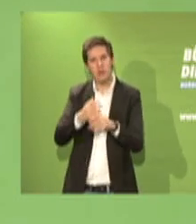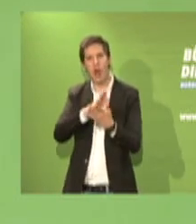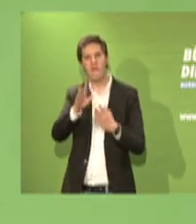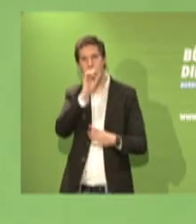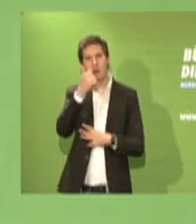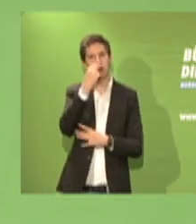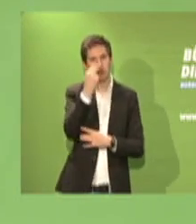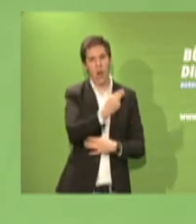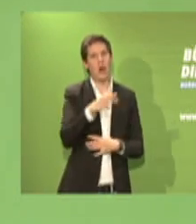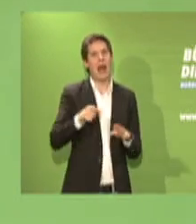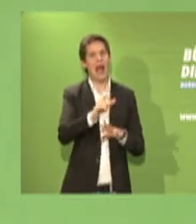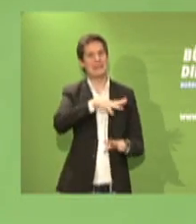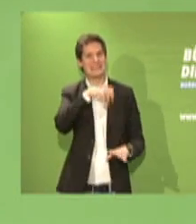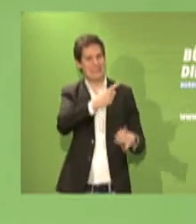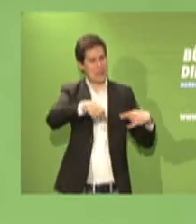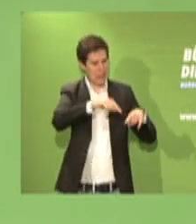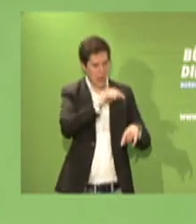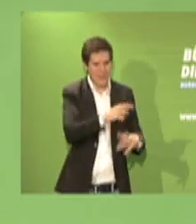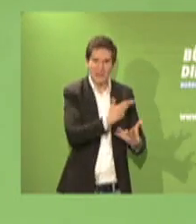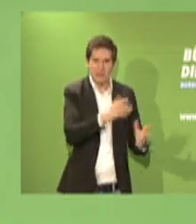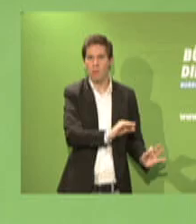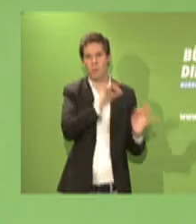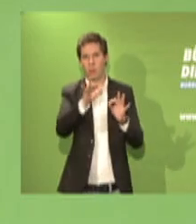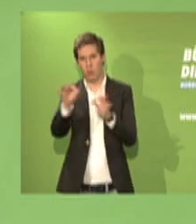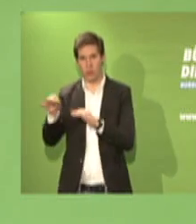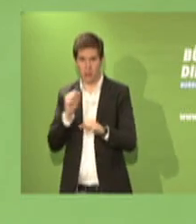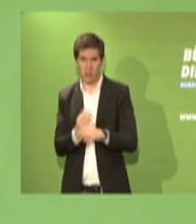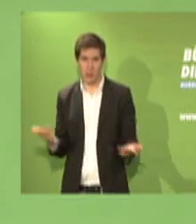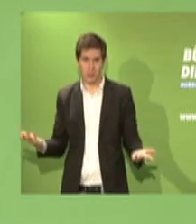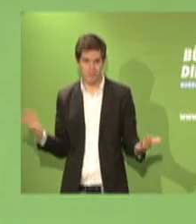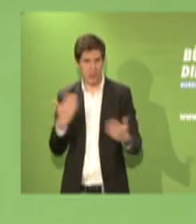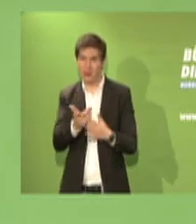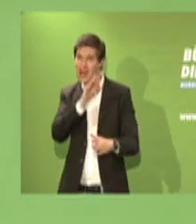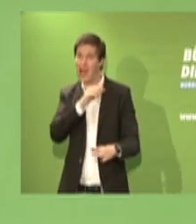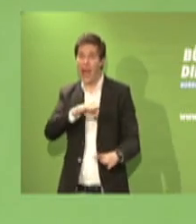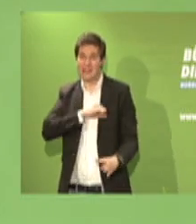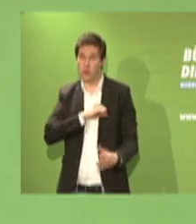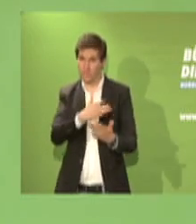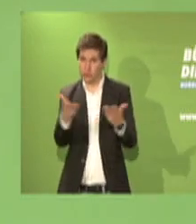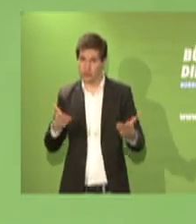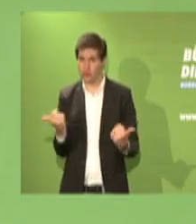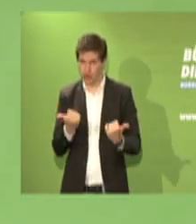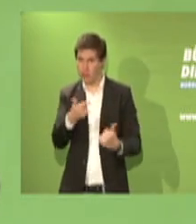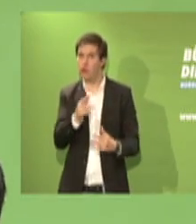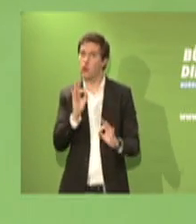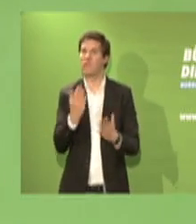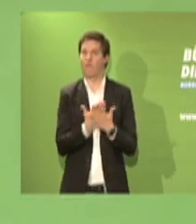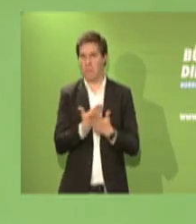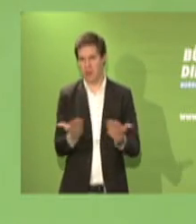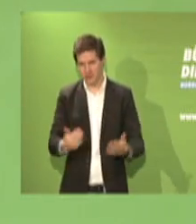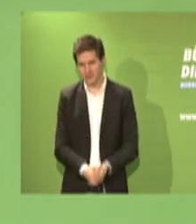wirklich einiges auf den Weg gekommen. Herzlichen Glückwunsch an die ganzen Vertreterinnen und Vertreter aus dem Rhein-Sieg-Kreis. Ihr seid da wirklich vorbildlich.